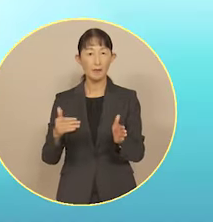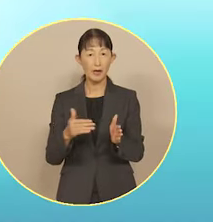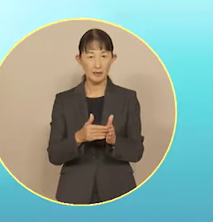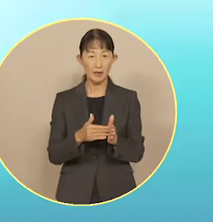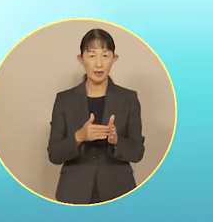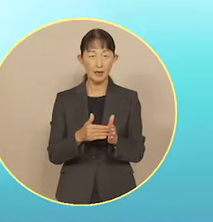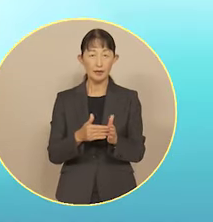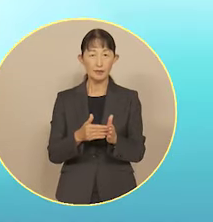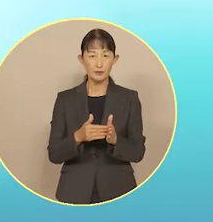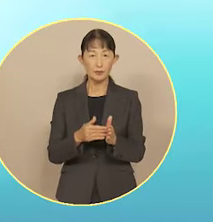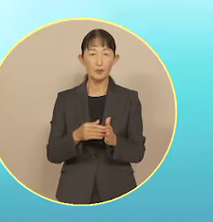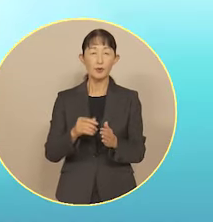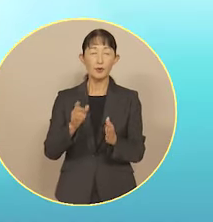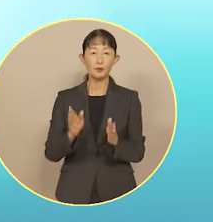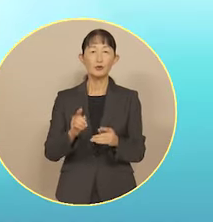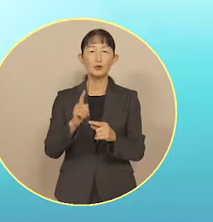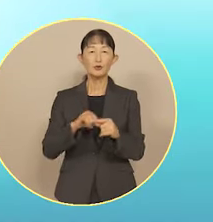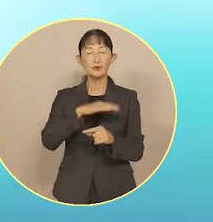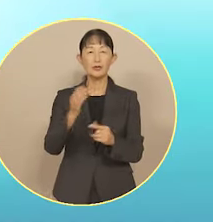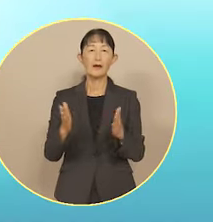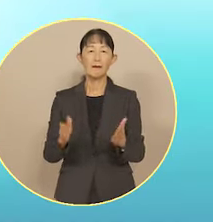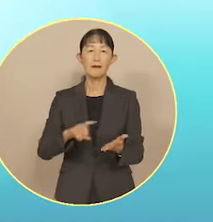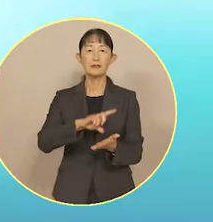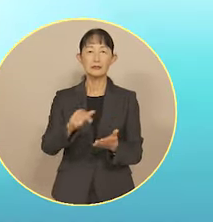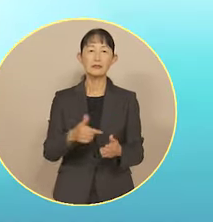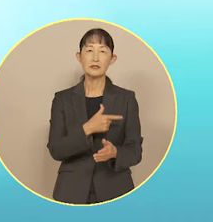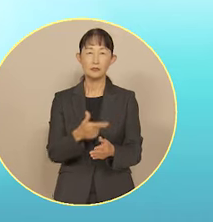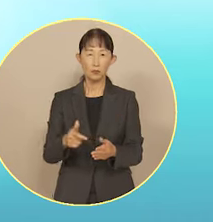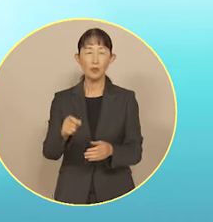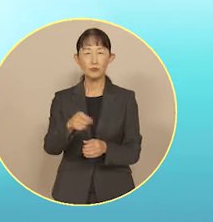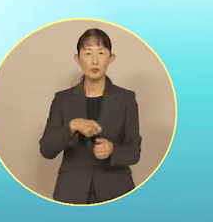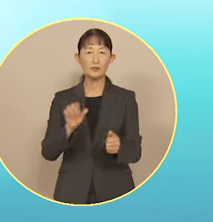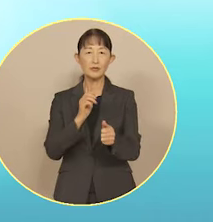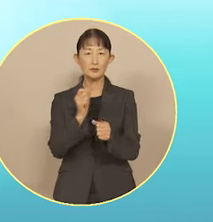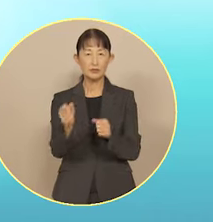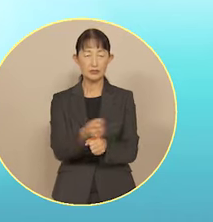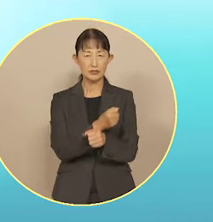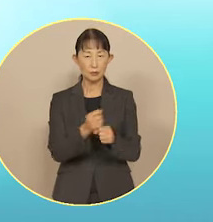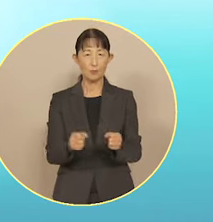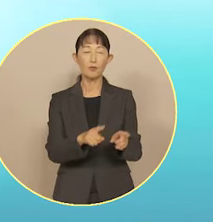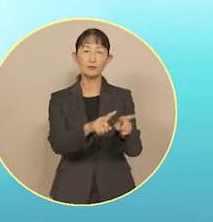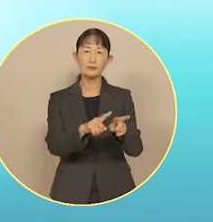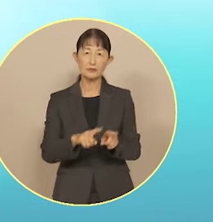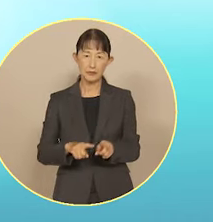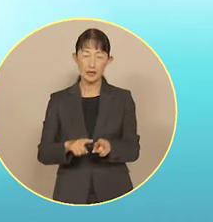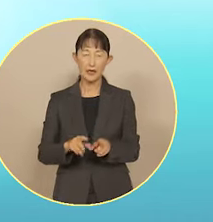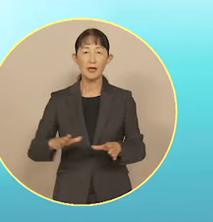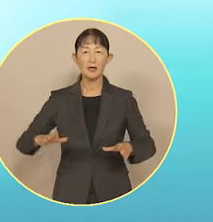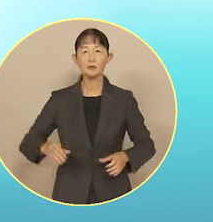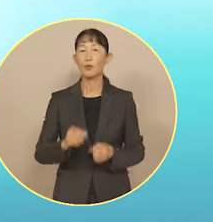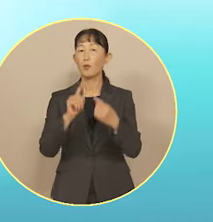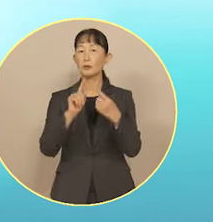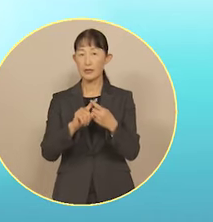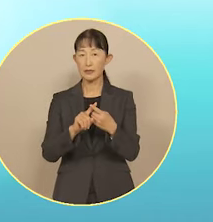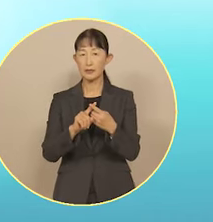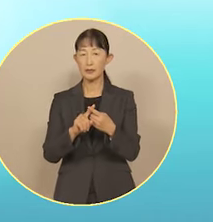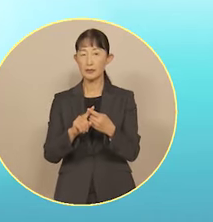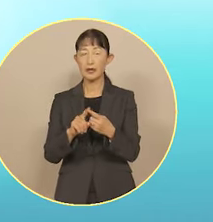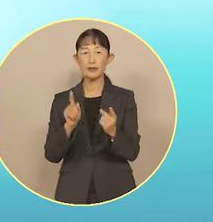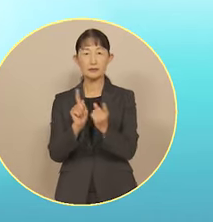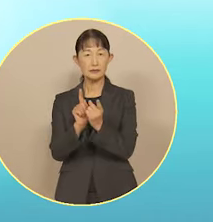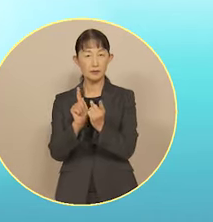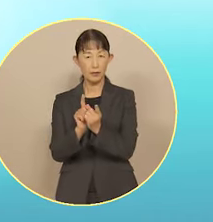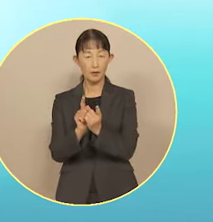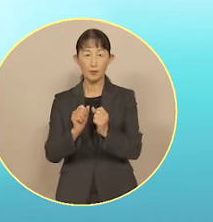中三艦地域と進行特別事業などを通じましてまハードソフト両面からま総合的な中産化